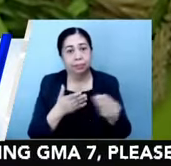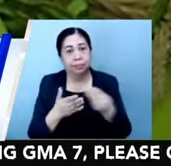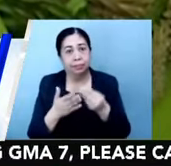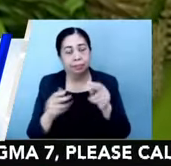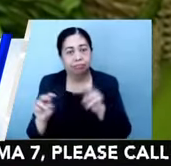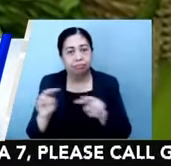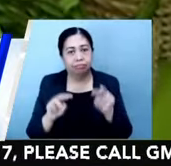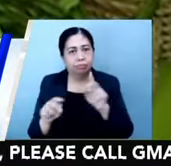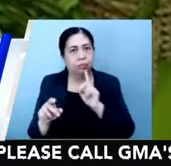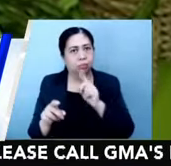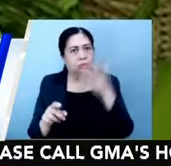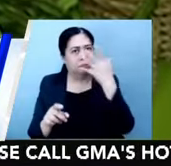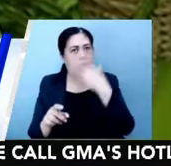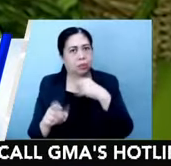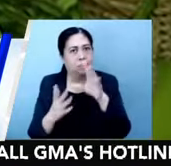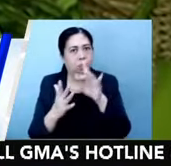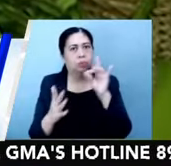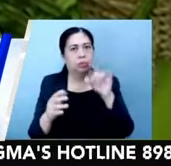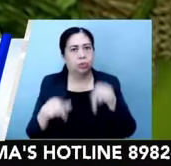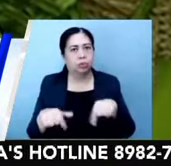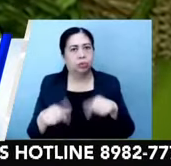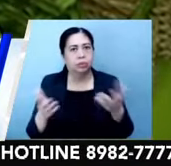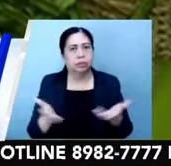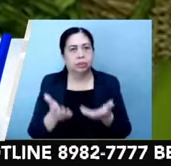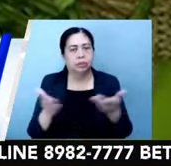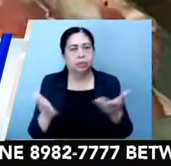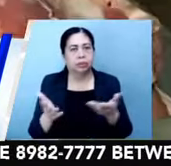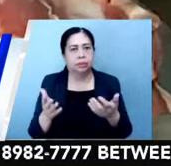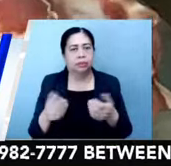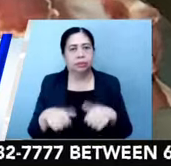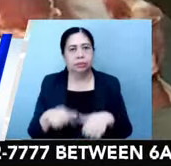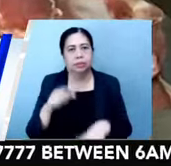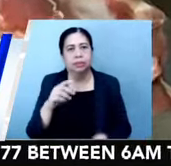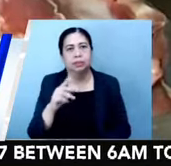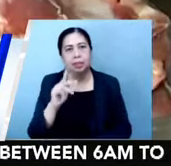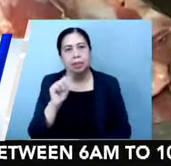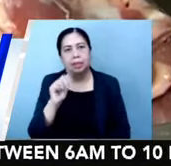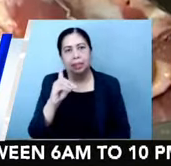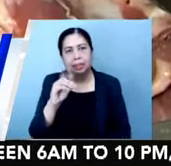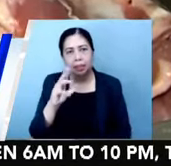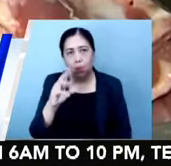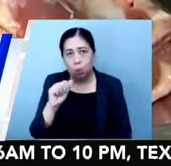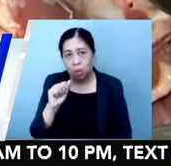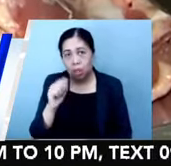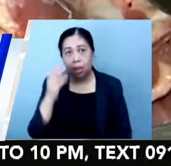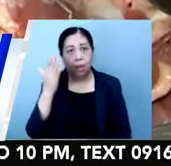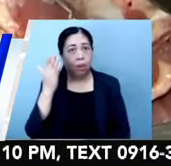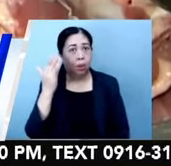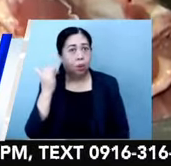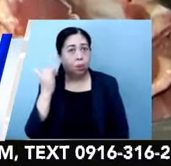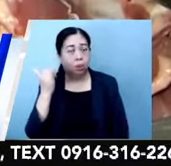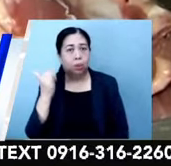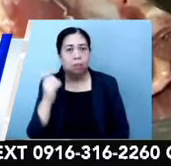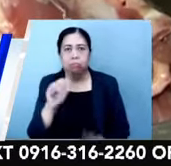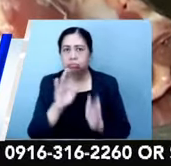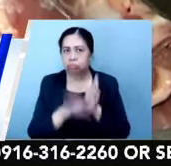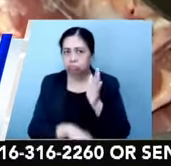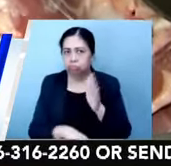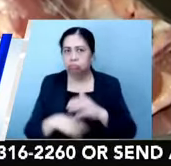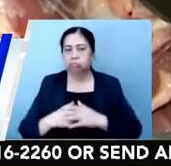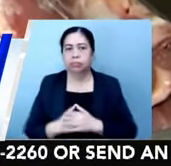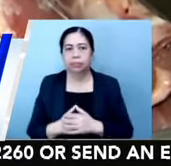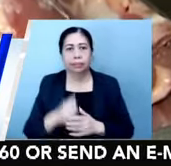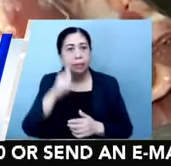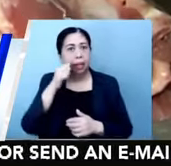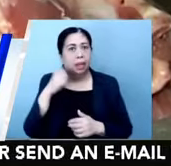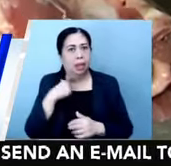magandang option naman talaga yung mga mabibili rito sa Kadiwa Market dahil sa abot kaya talaga ito. Kahapon, pinilahan ang tindang